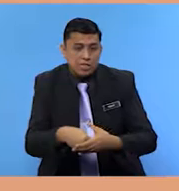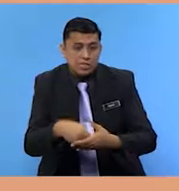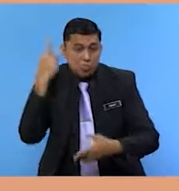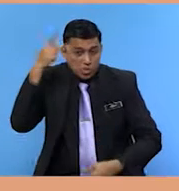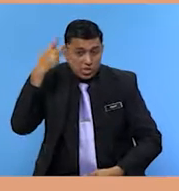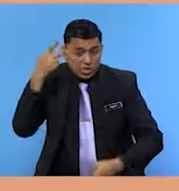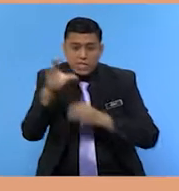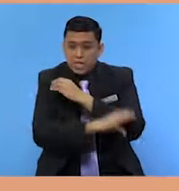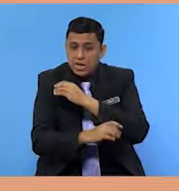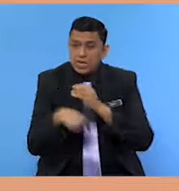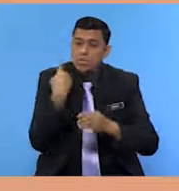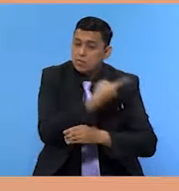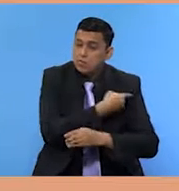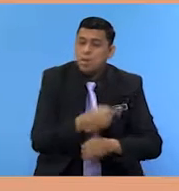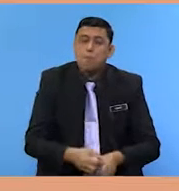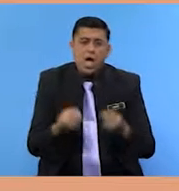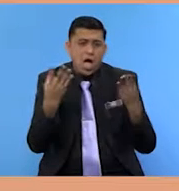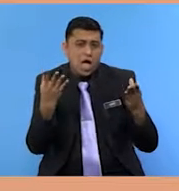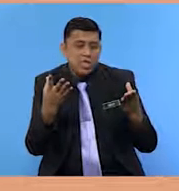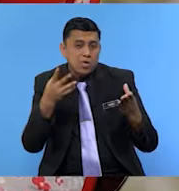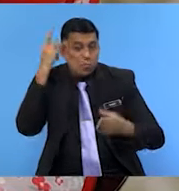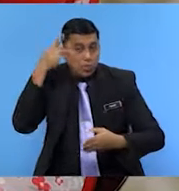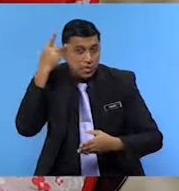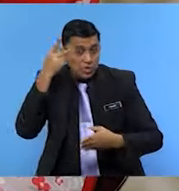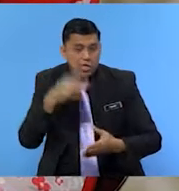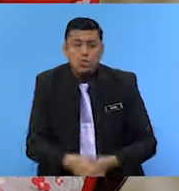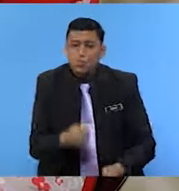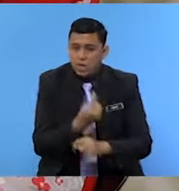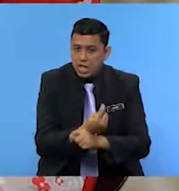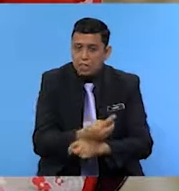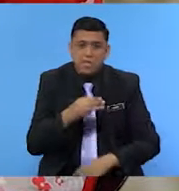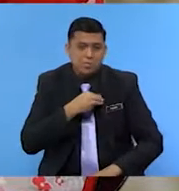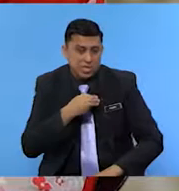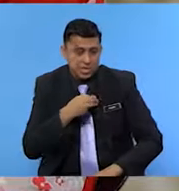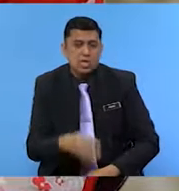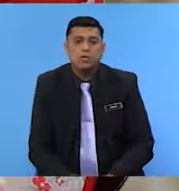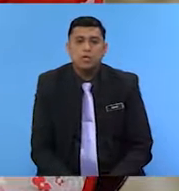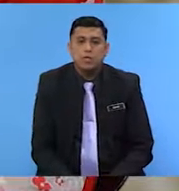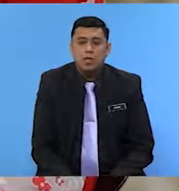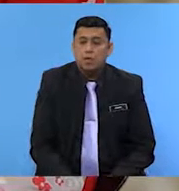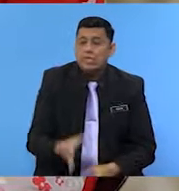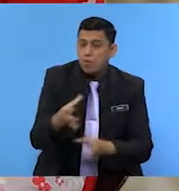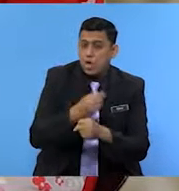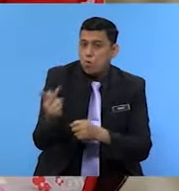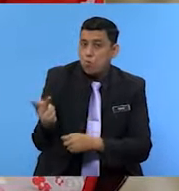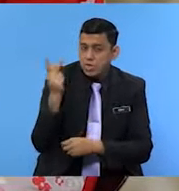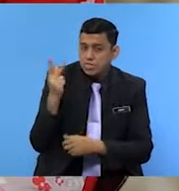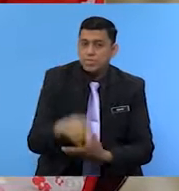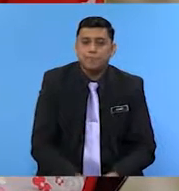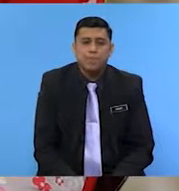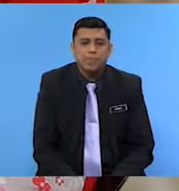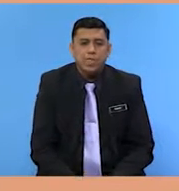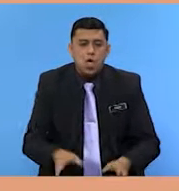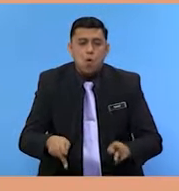ini membolehkan pelbagai parti politik memainkan peranan masing-masing dalam usaha mendapatkan kuasa dan memerintah negara.